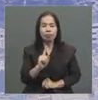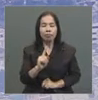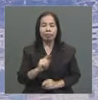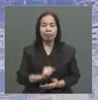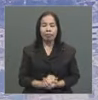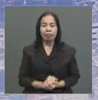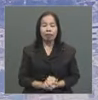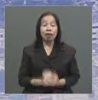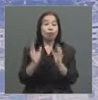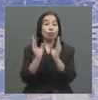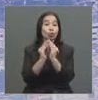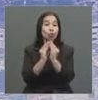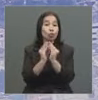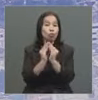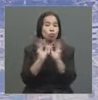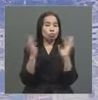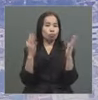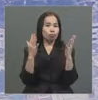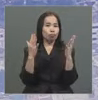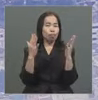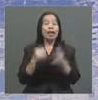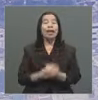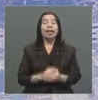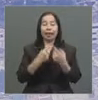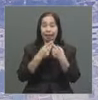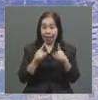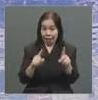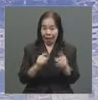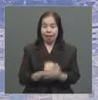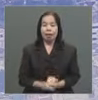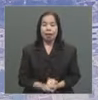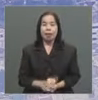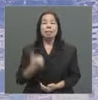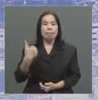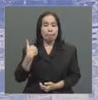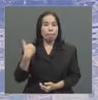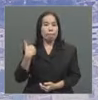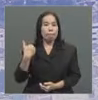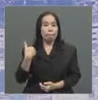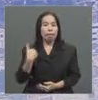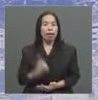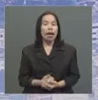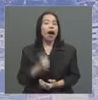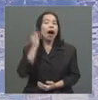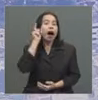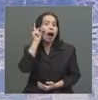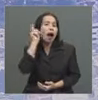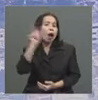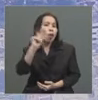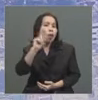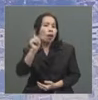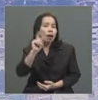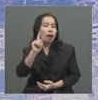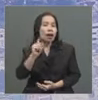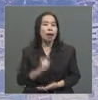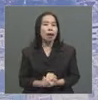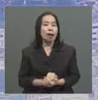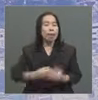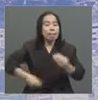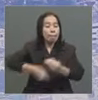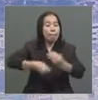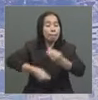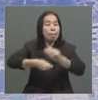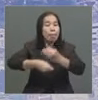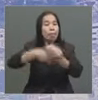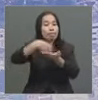ม่ได้มีการประชุมสำหรับสบค.แต่ยังไงก็ตามแต่ครับก็ยังมีการอัปเดตสถานการณ์อยู่ตลอดเวลาและ